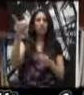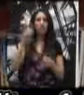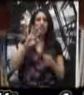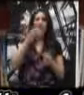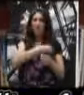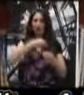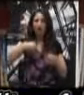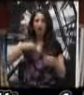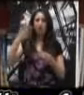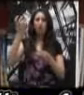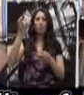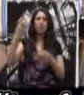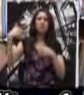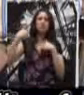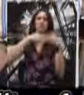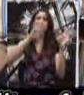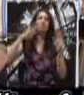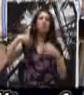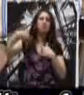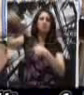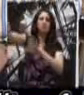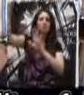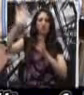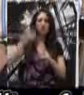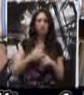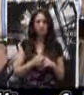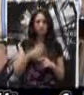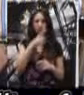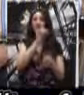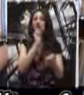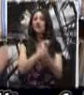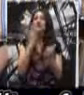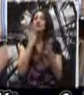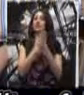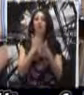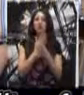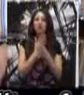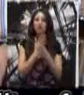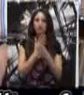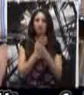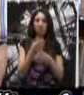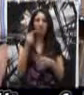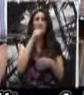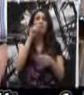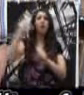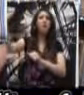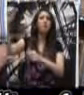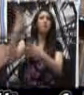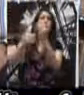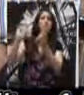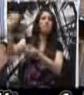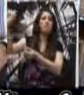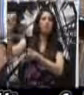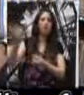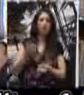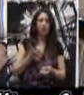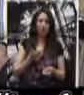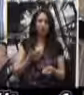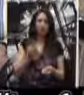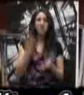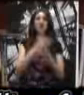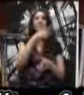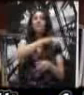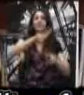حاجه والاخر سابنا ومش هو جوزك؟ مش عنه حاجه. طب انت حبست ليه؟ انت ده بناته اللي بيتجوزوا ولا انت